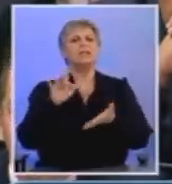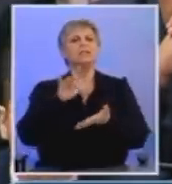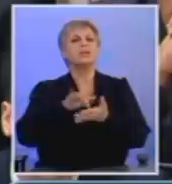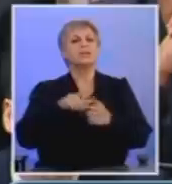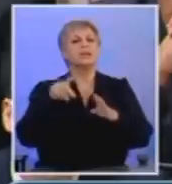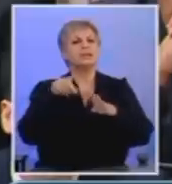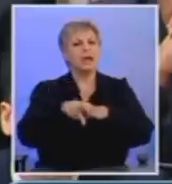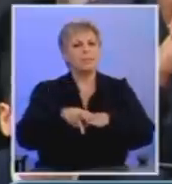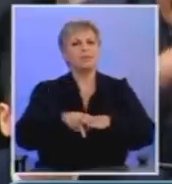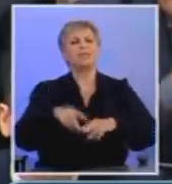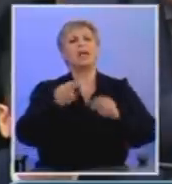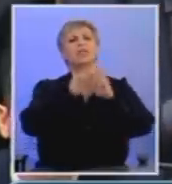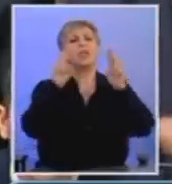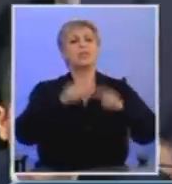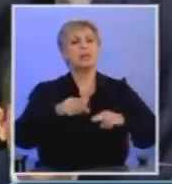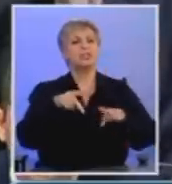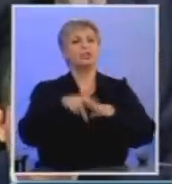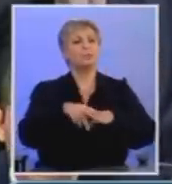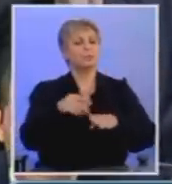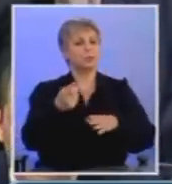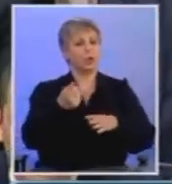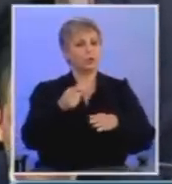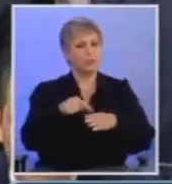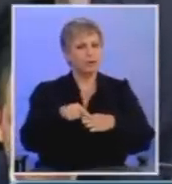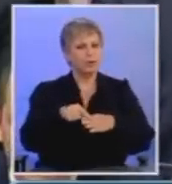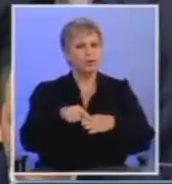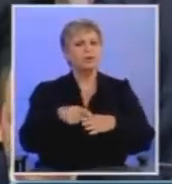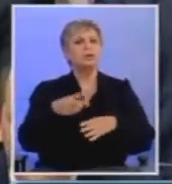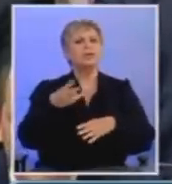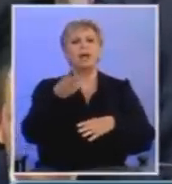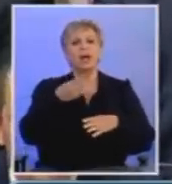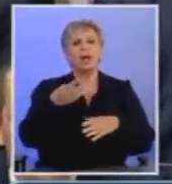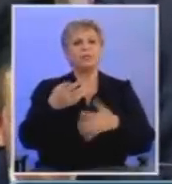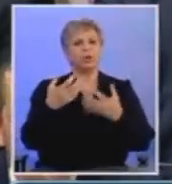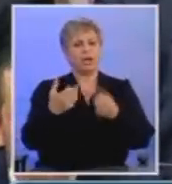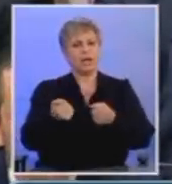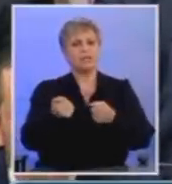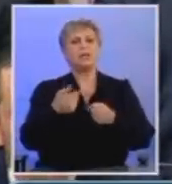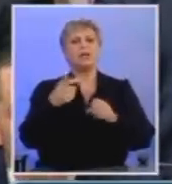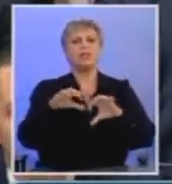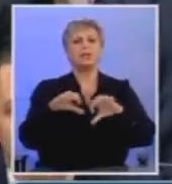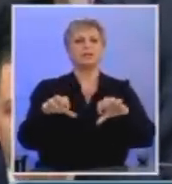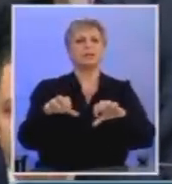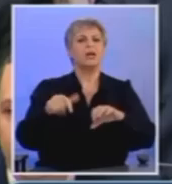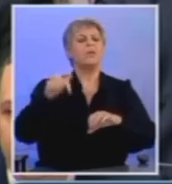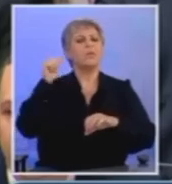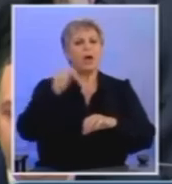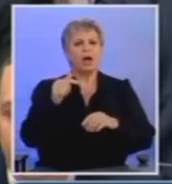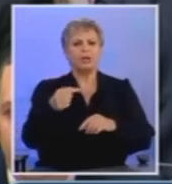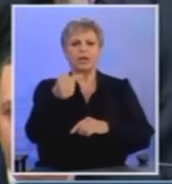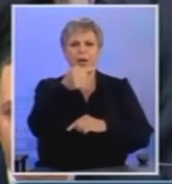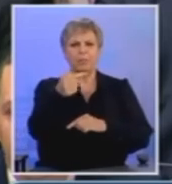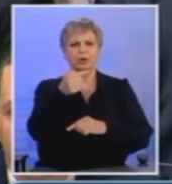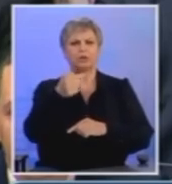το Διεθνές Νομισματικό Ταμείο και τα οποία αποτελούνται από 2 μέρη τα οποία συγκρατούν μια ενιαία πρόταση. Και